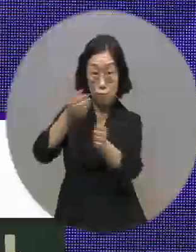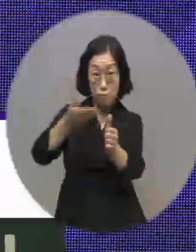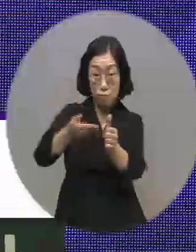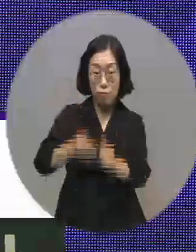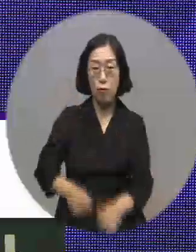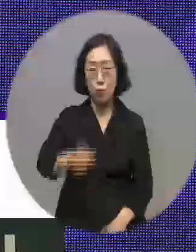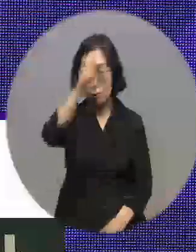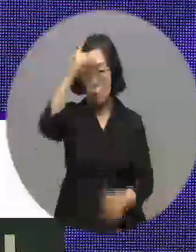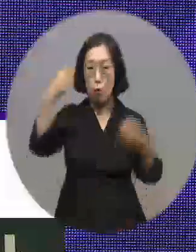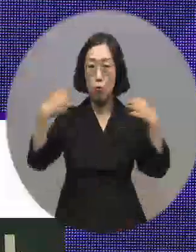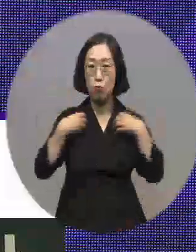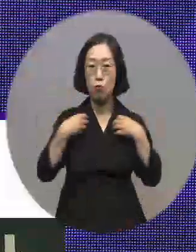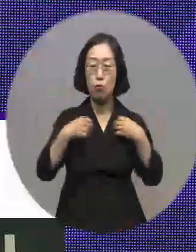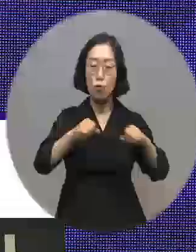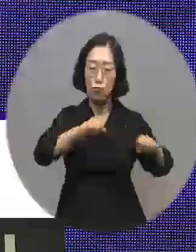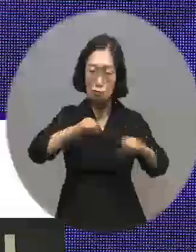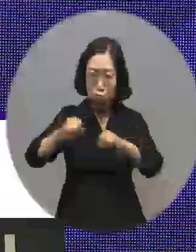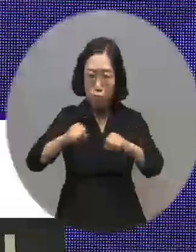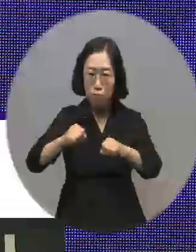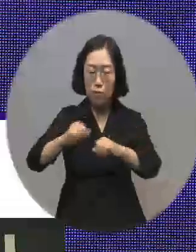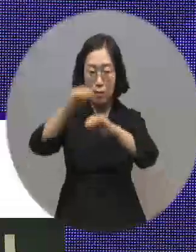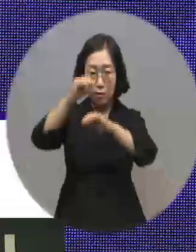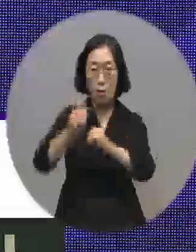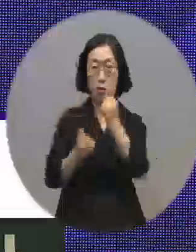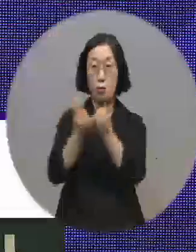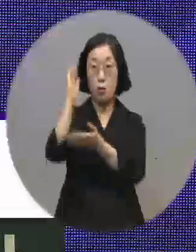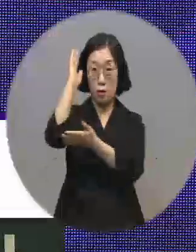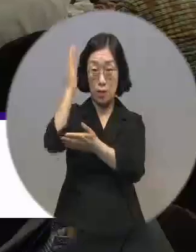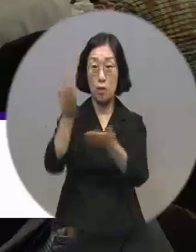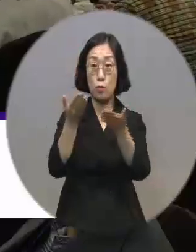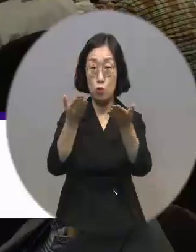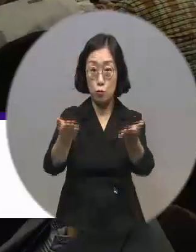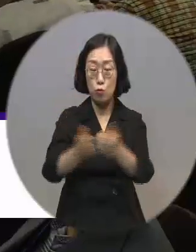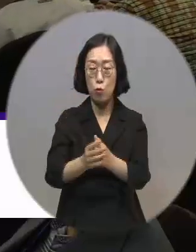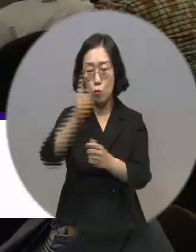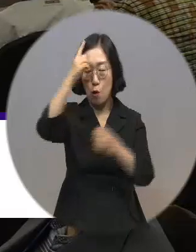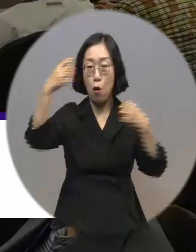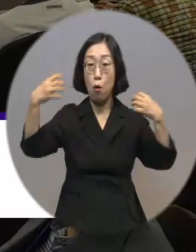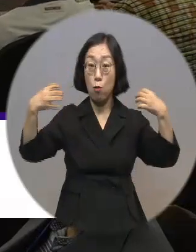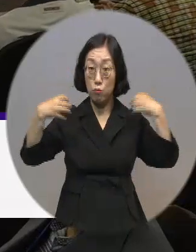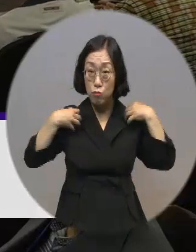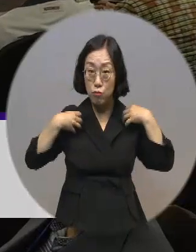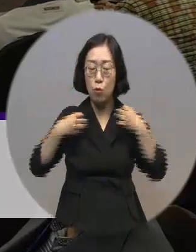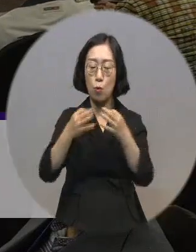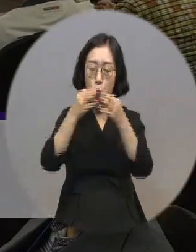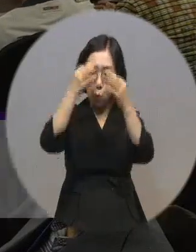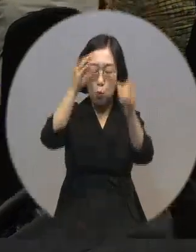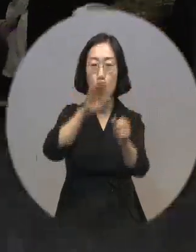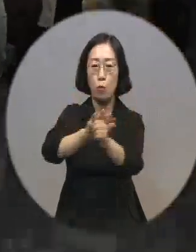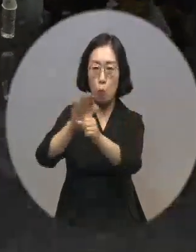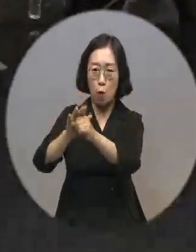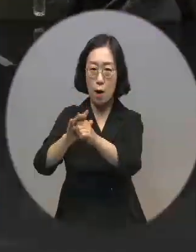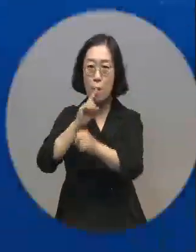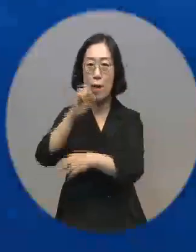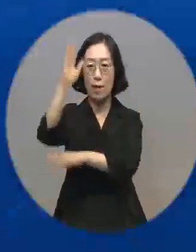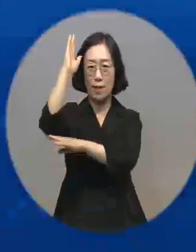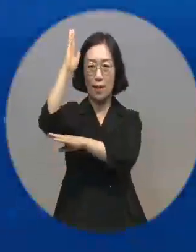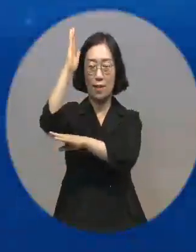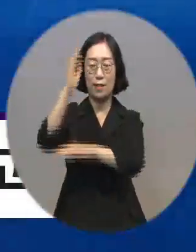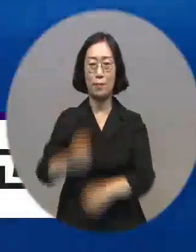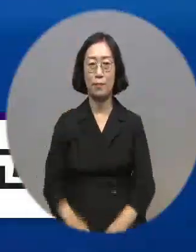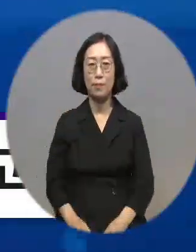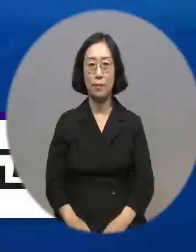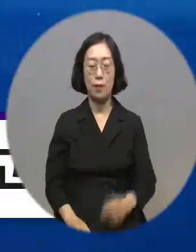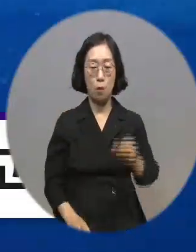정부가 해왔던 노력들을 설명하고 이산가족 문제 해결을 위해 정부가 최선을 다할 것이라고 말했습니다.